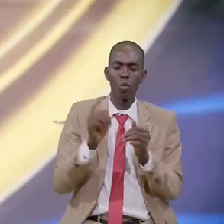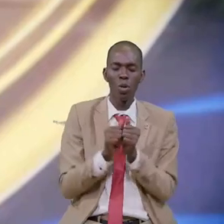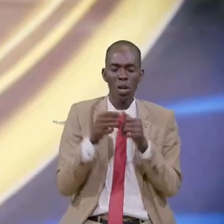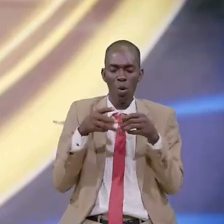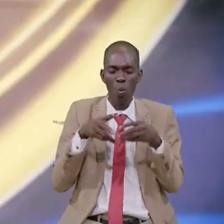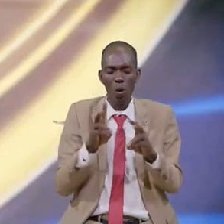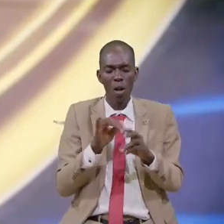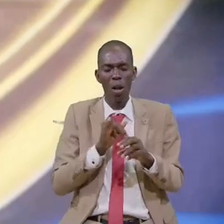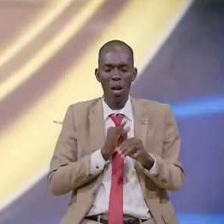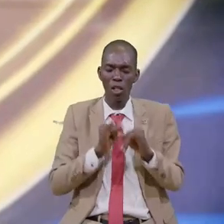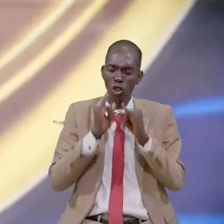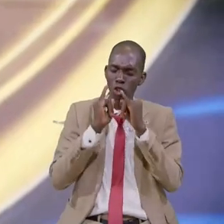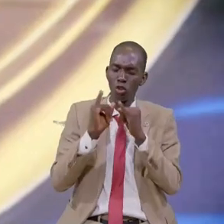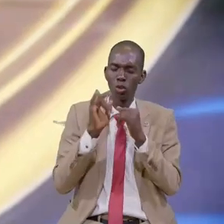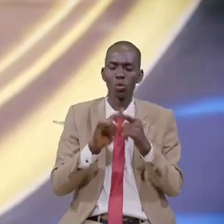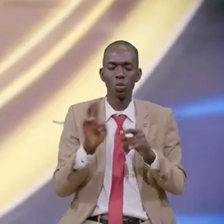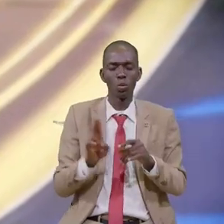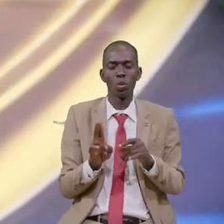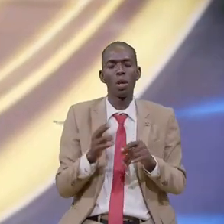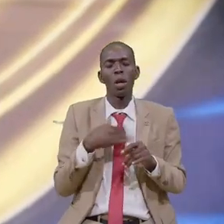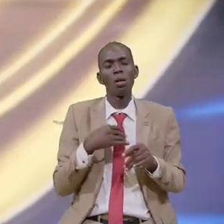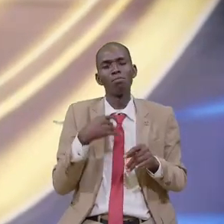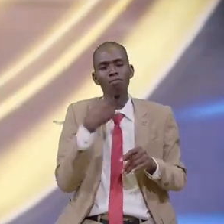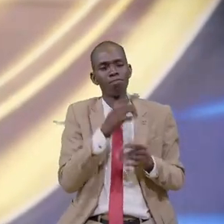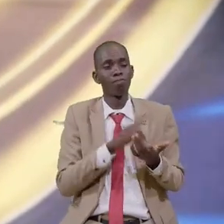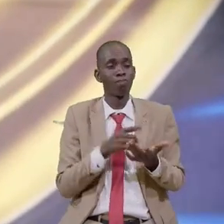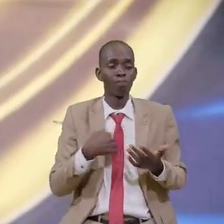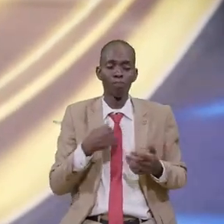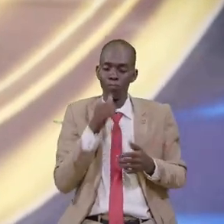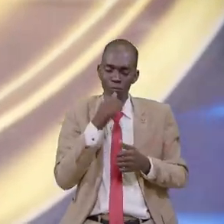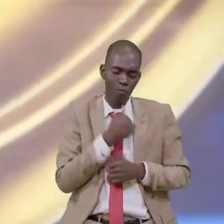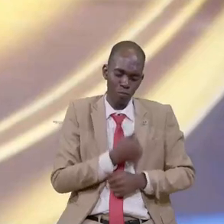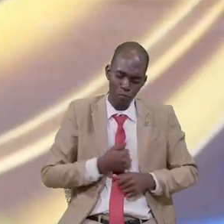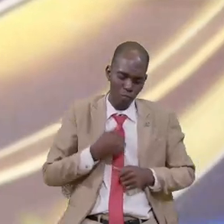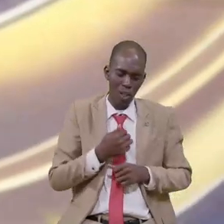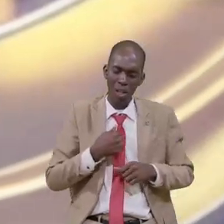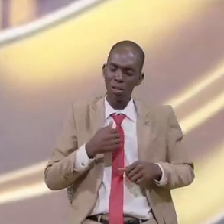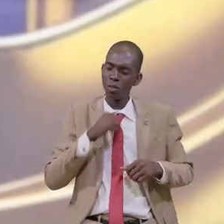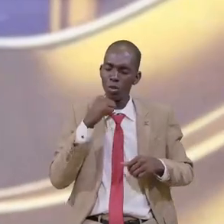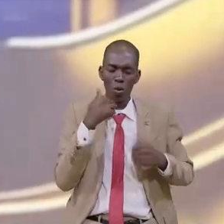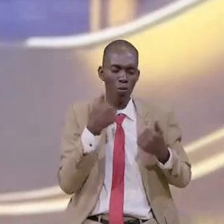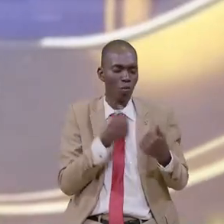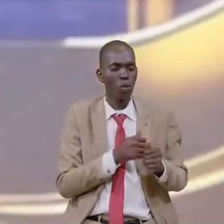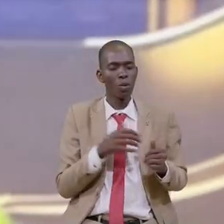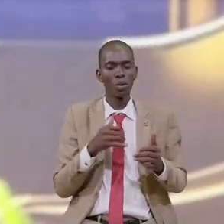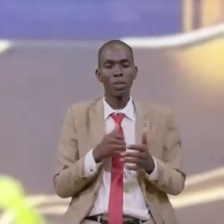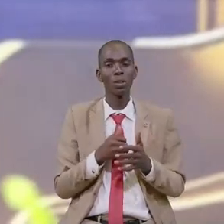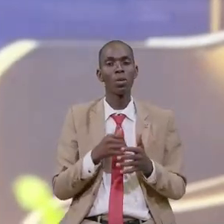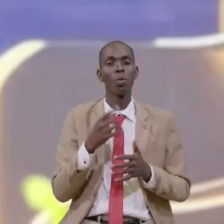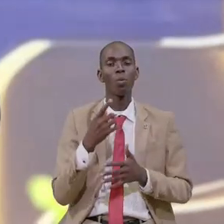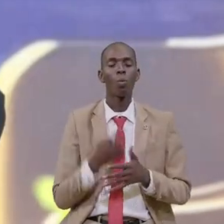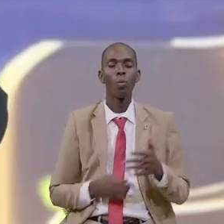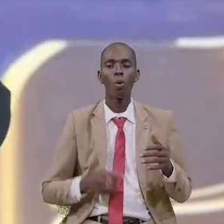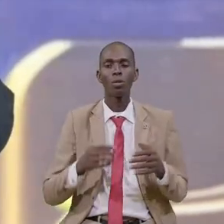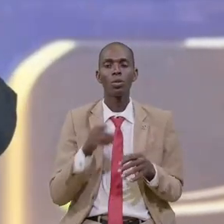l'ordonnance, docteur, je suis désolé, je n'ai pas fait. Tout ce que tu as entendu aujourd'hui, ce que tu fais de ta montagne,